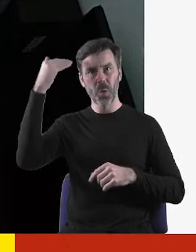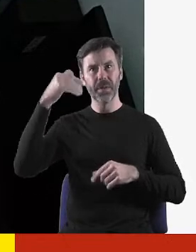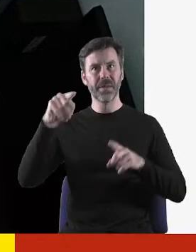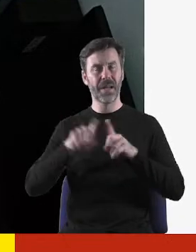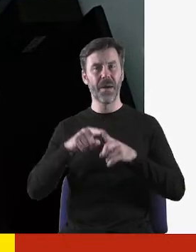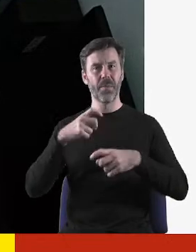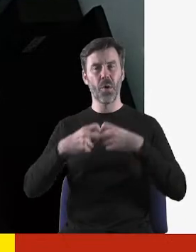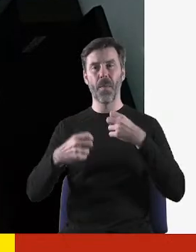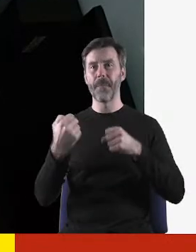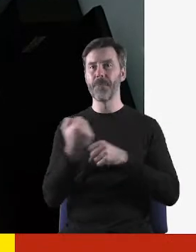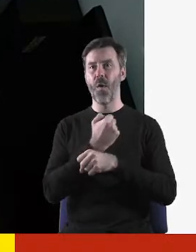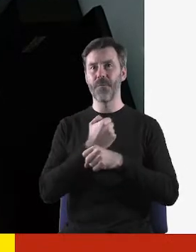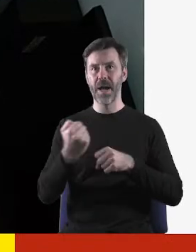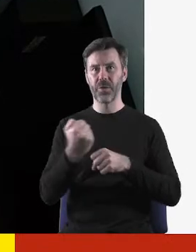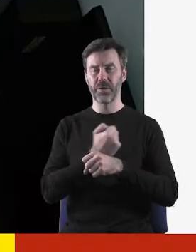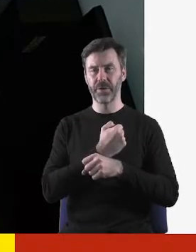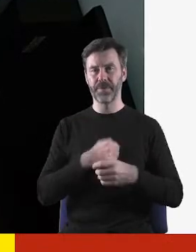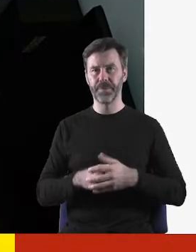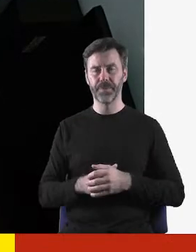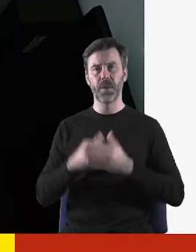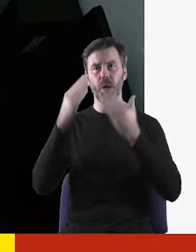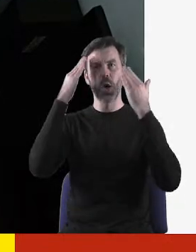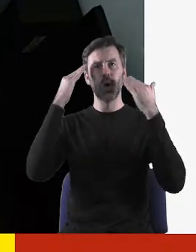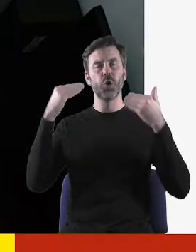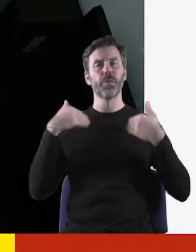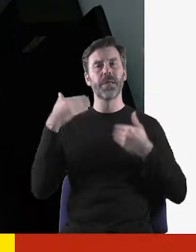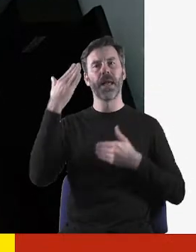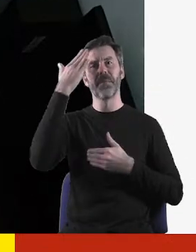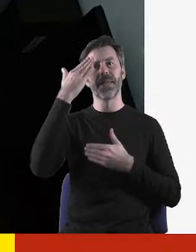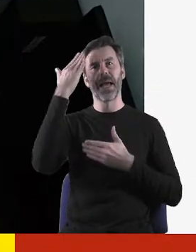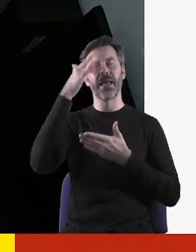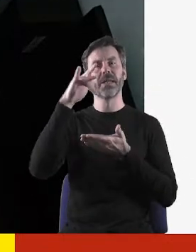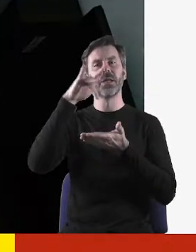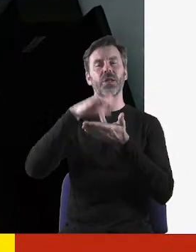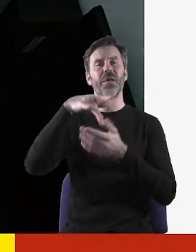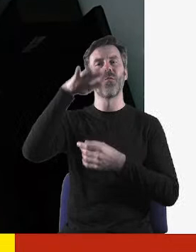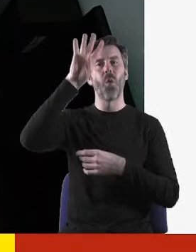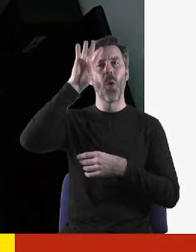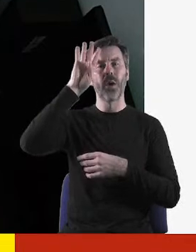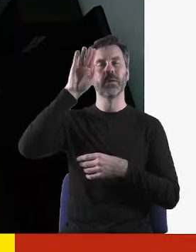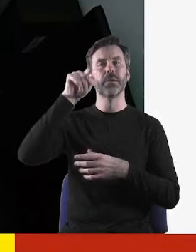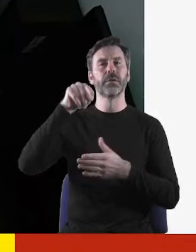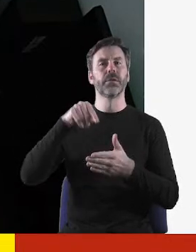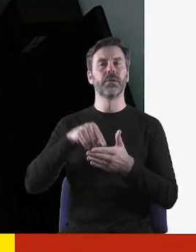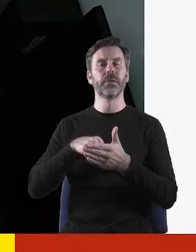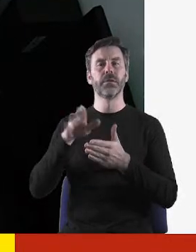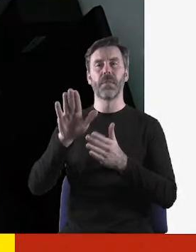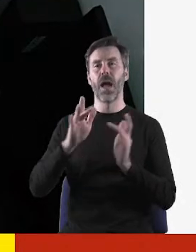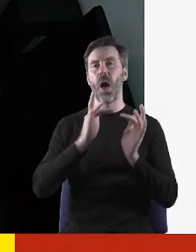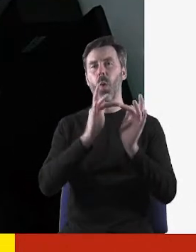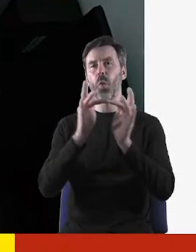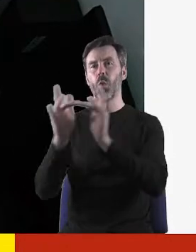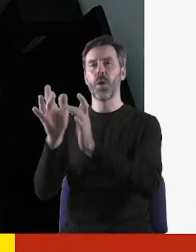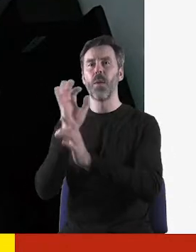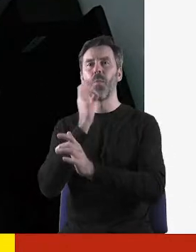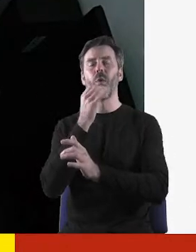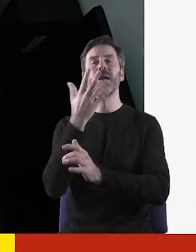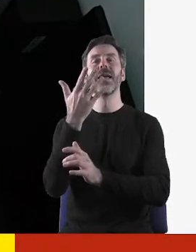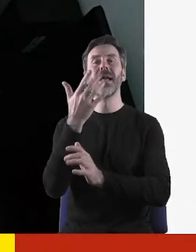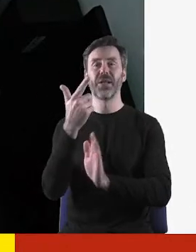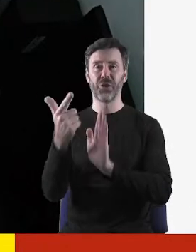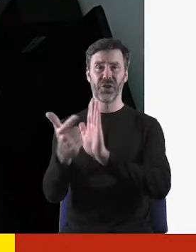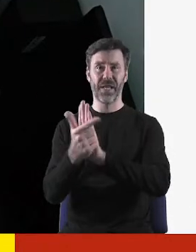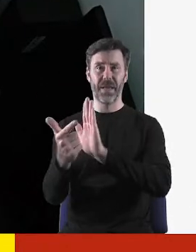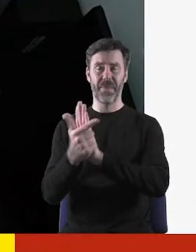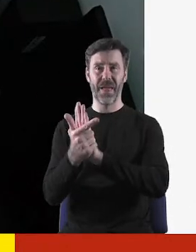Proszę państwa, szpital psychiatryczny w Łodzi ma tak zwanych łóżek młodzieżowych 17, z